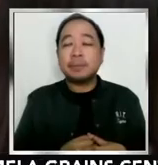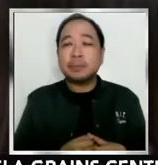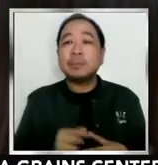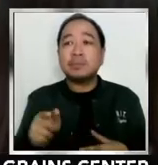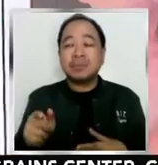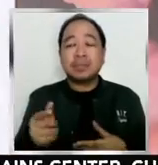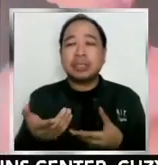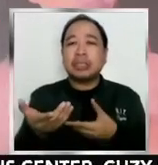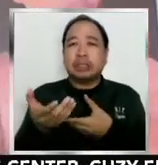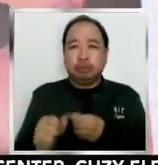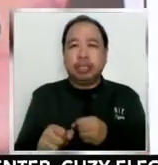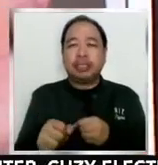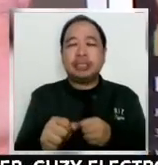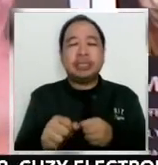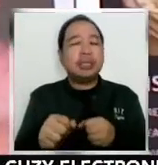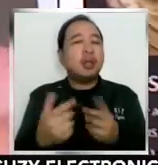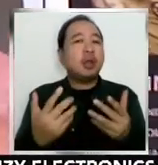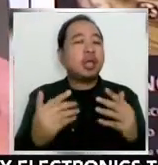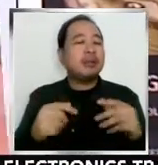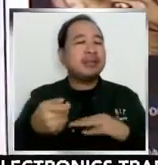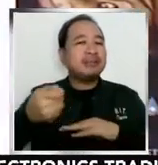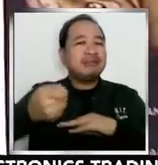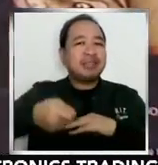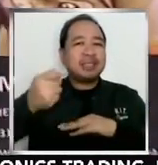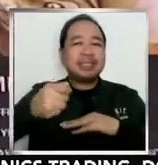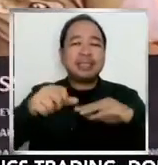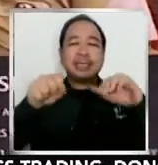system, although sometimes it's really slow,